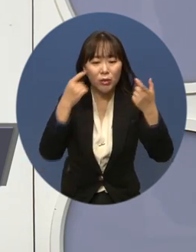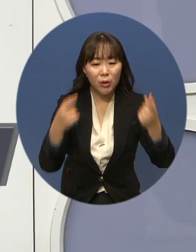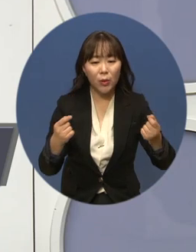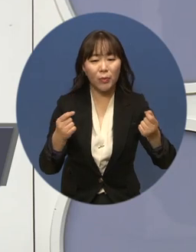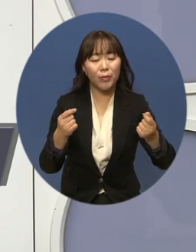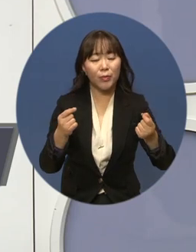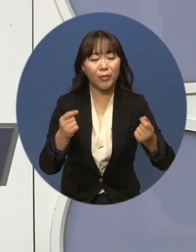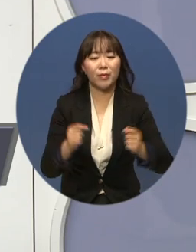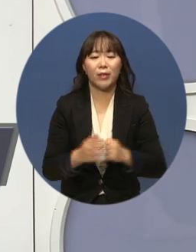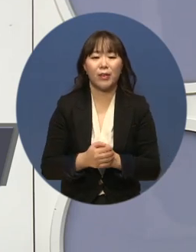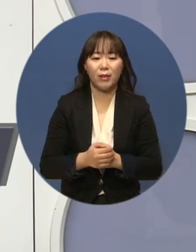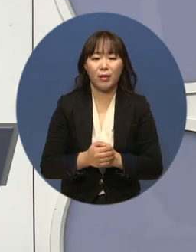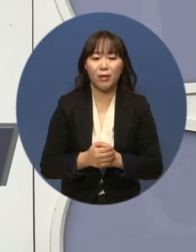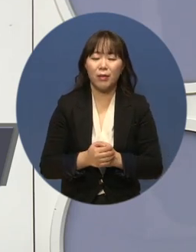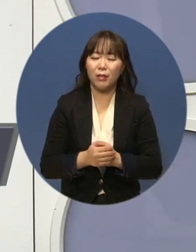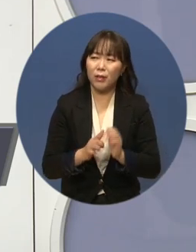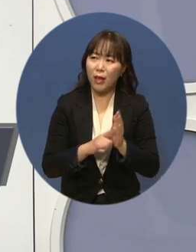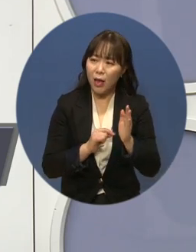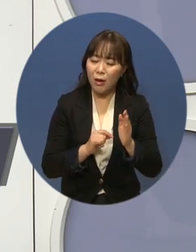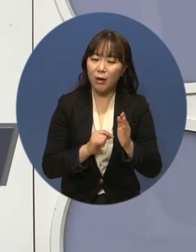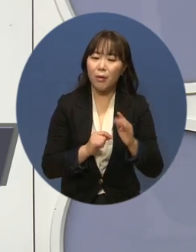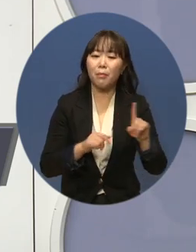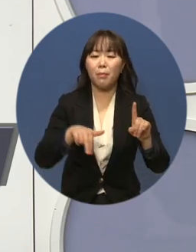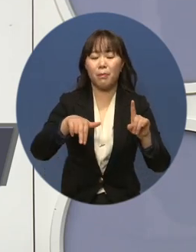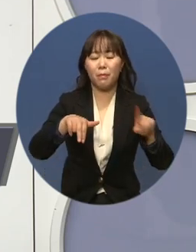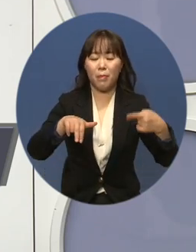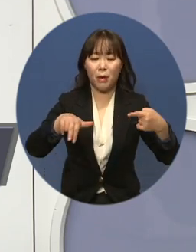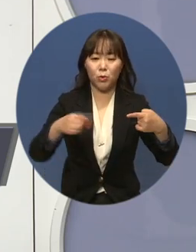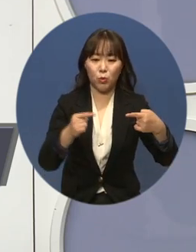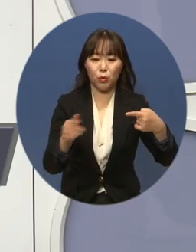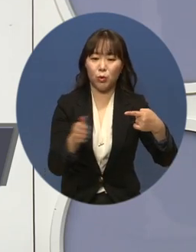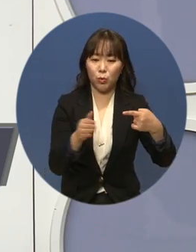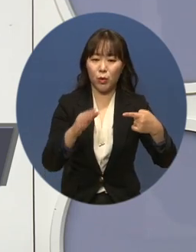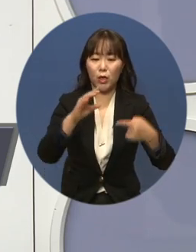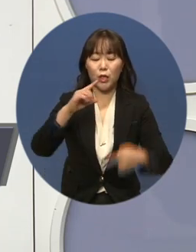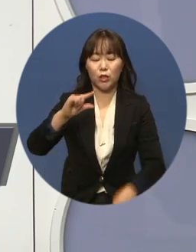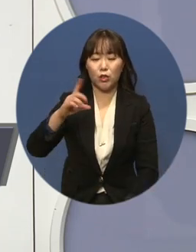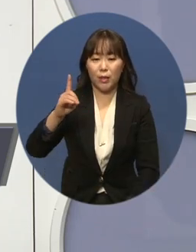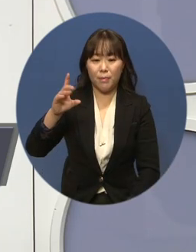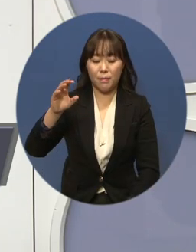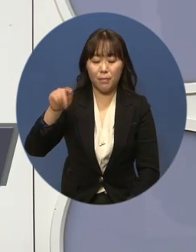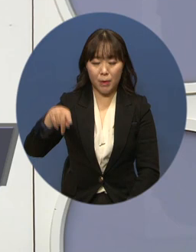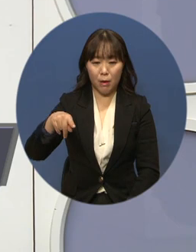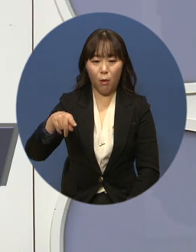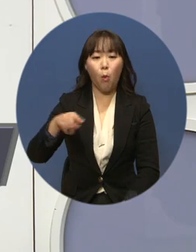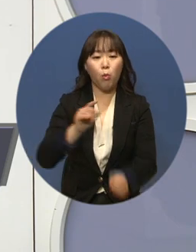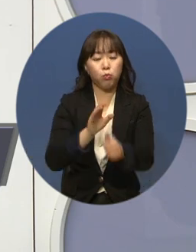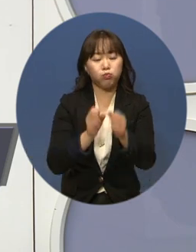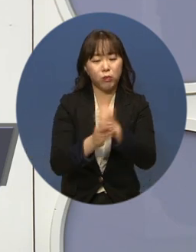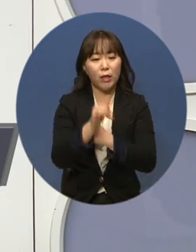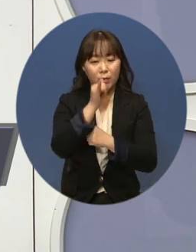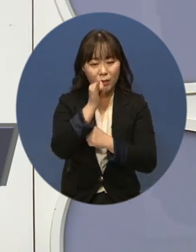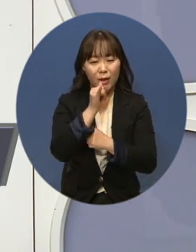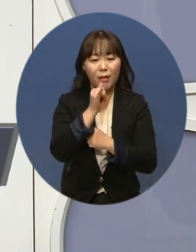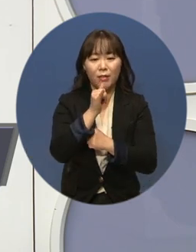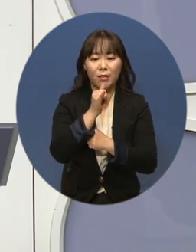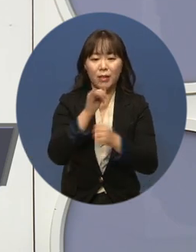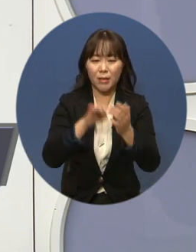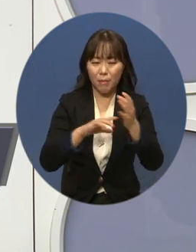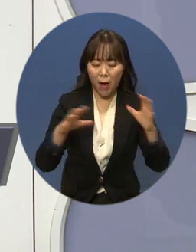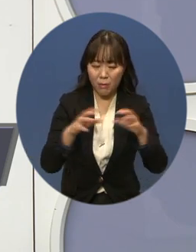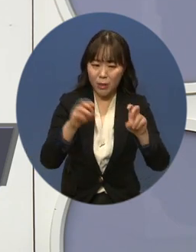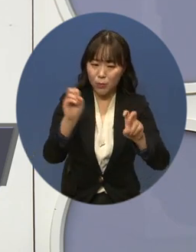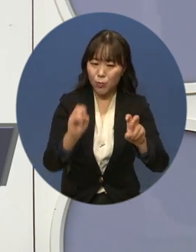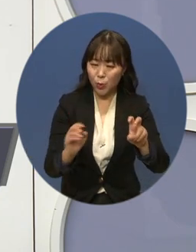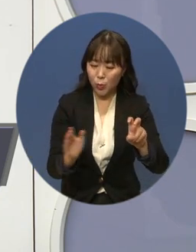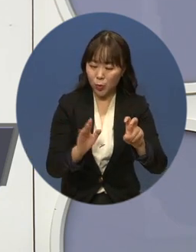한 100조 정도 GDP의 성장에 영향을 줬는데 이걸 이제 조세 부담률로 20% 적용하면 20조